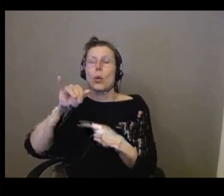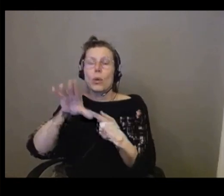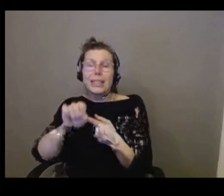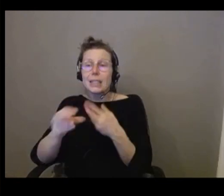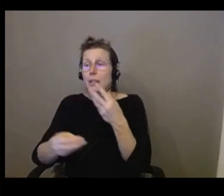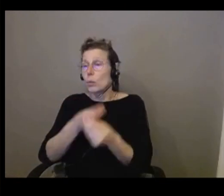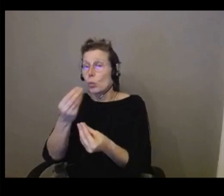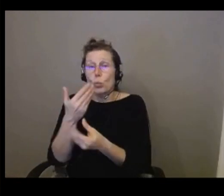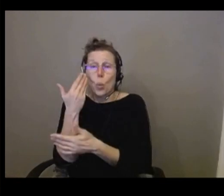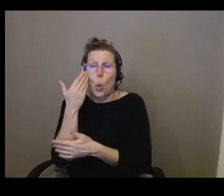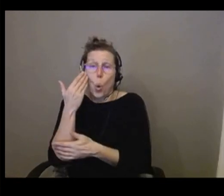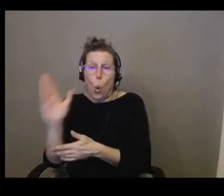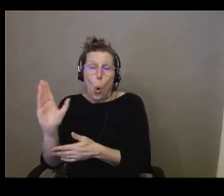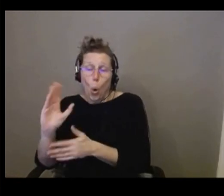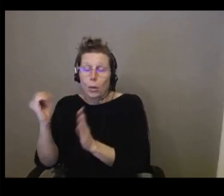ça participe pleinement